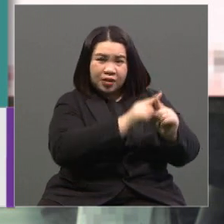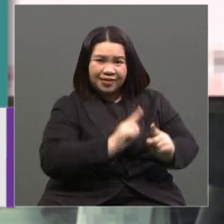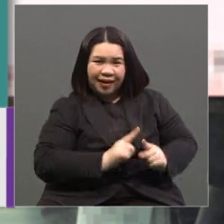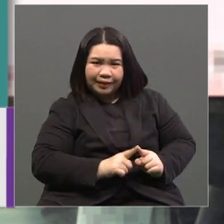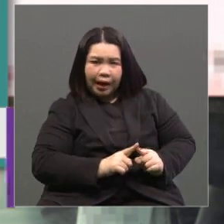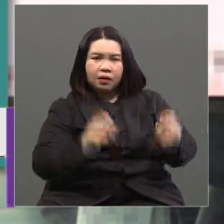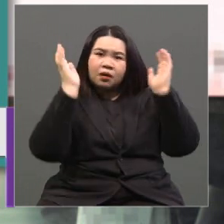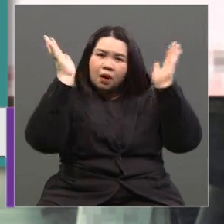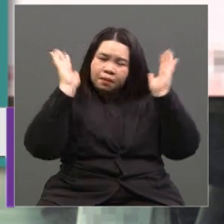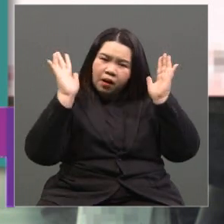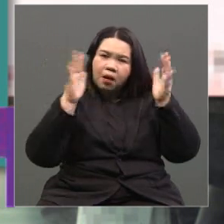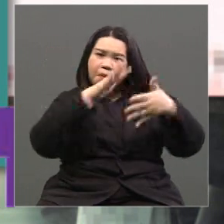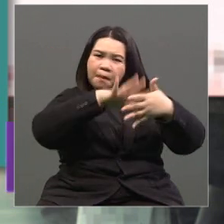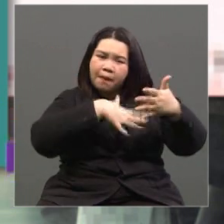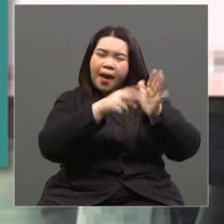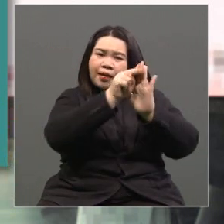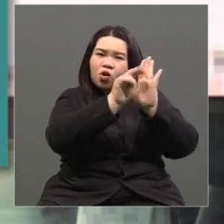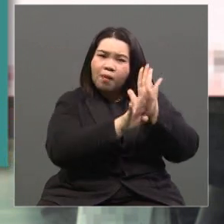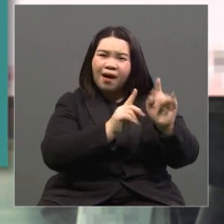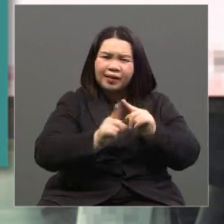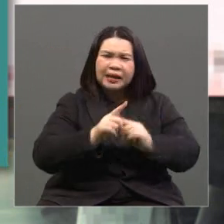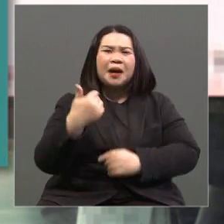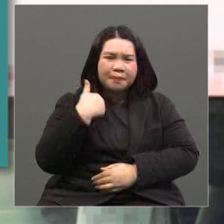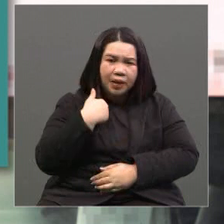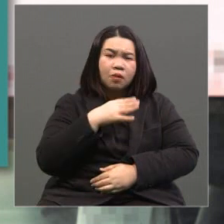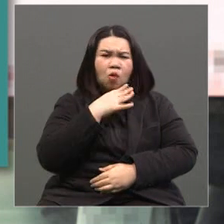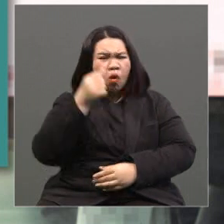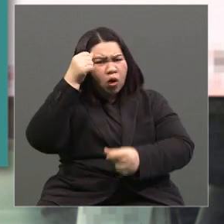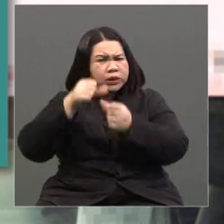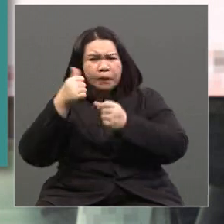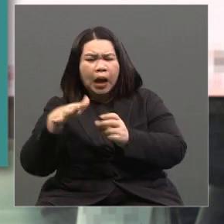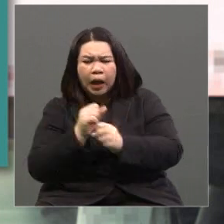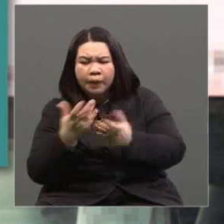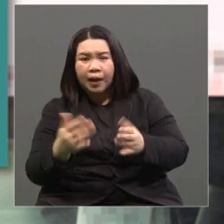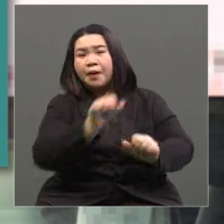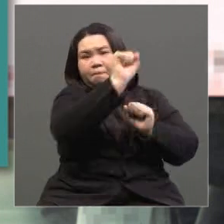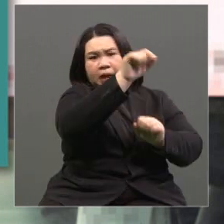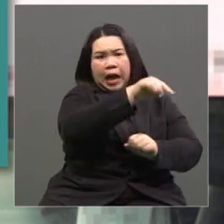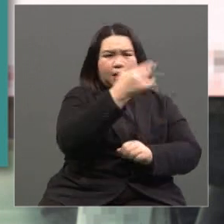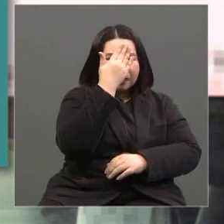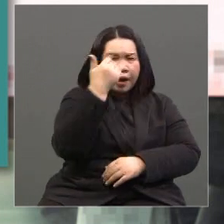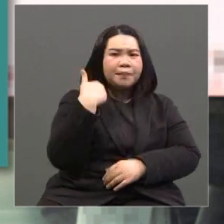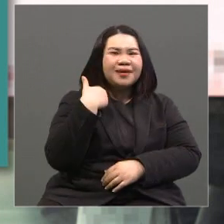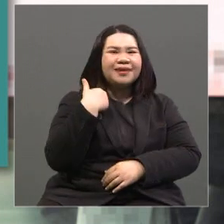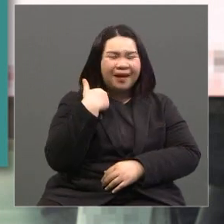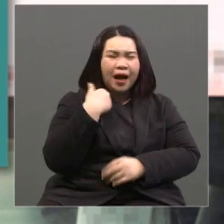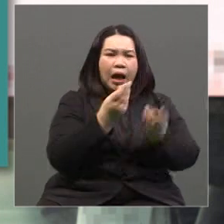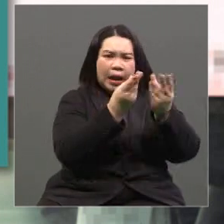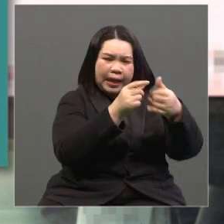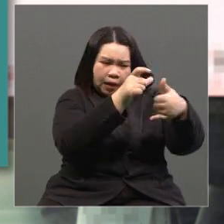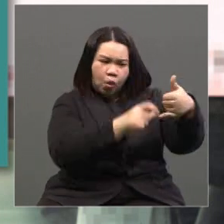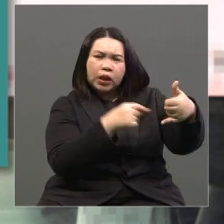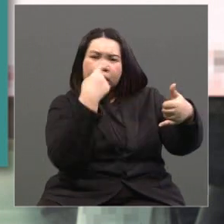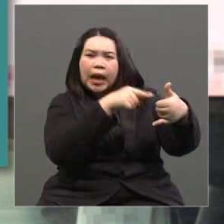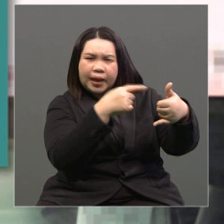นโยบายอะไรต่างๆถ้าจำกันไม่ได้จริงๆก็ไปดูกันที่หน้างานก็ได้นะคะว่าหมายเลขที่เราอยากจะกาเนี่ยมันคือหมายเลขอะไร